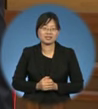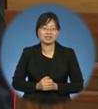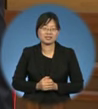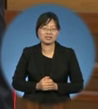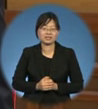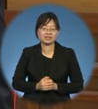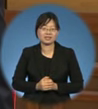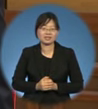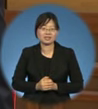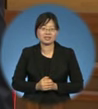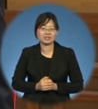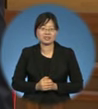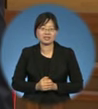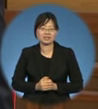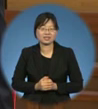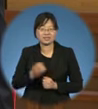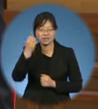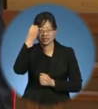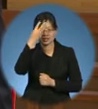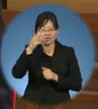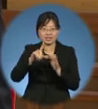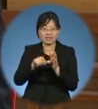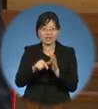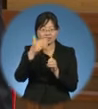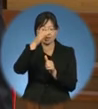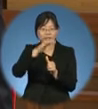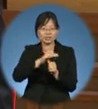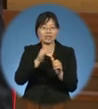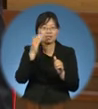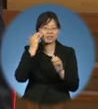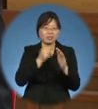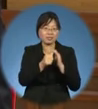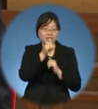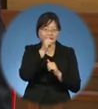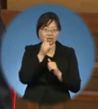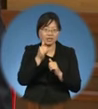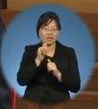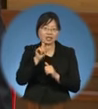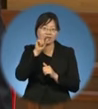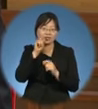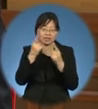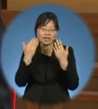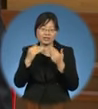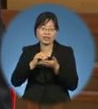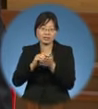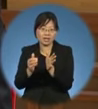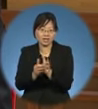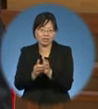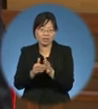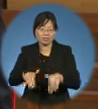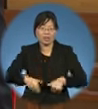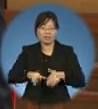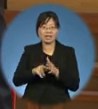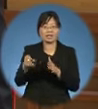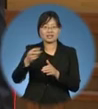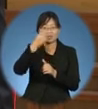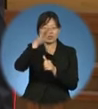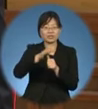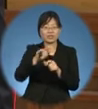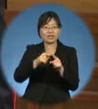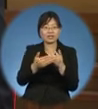청소년 대표로 가가지고 대학교 1학년 입학을 하고 연세대학교 입학을 해서 예. 봄에 다시 청소년